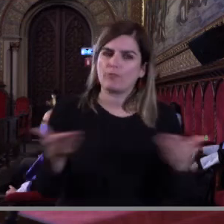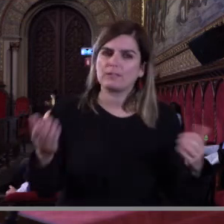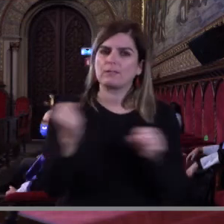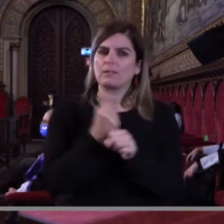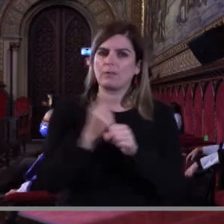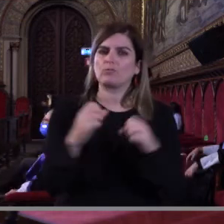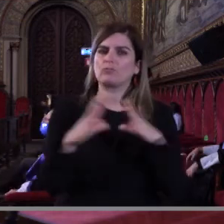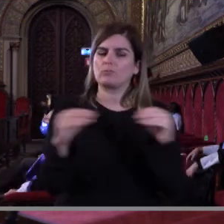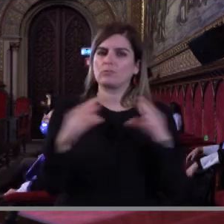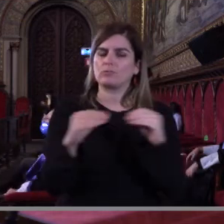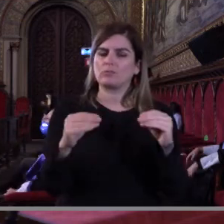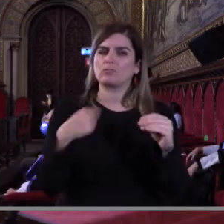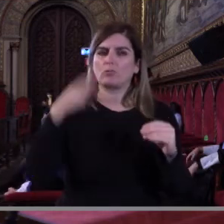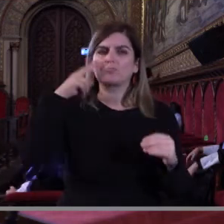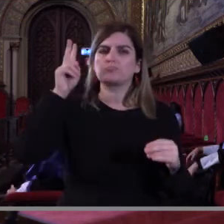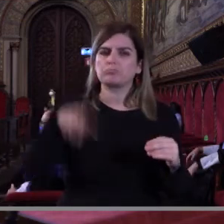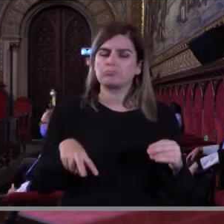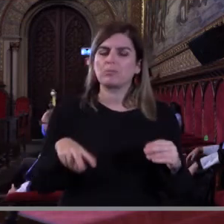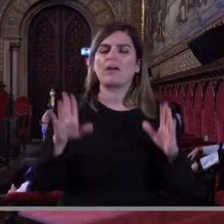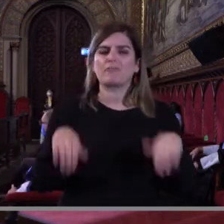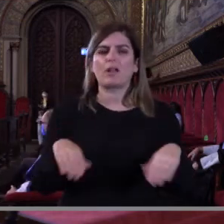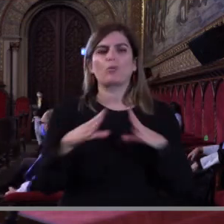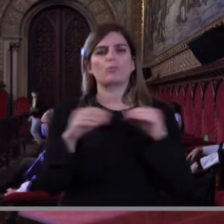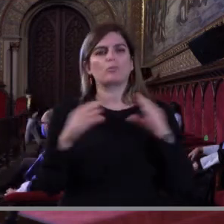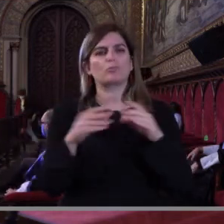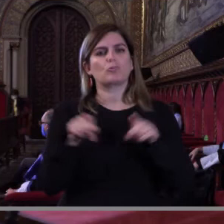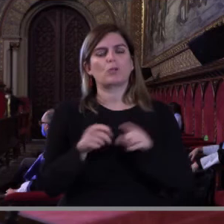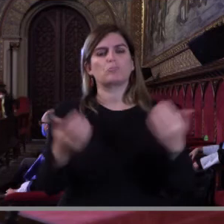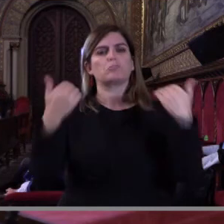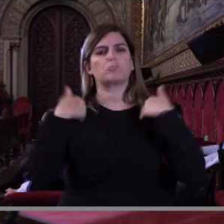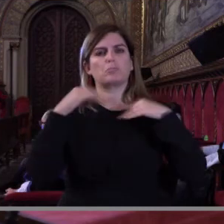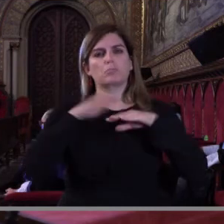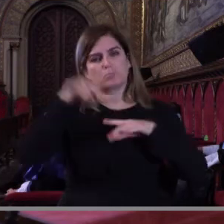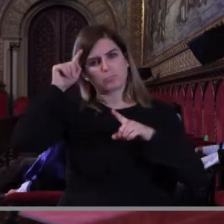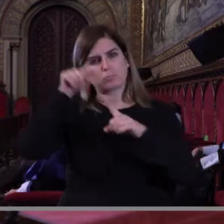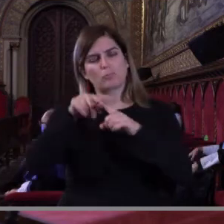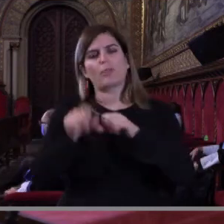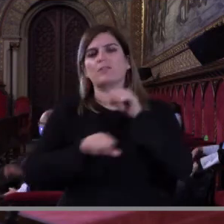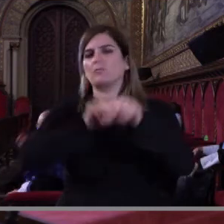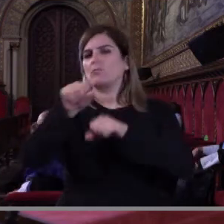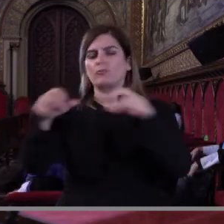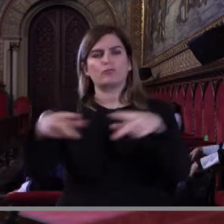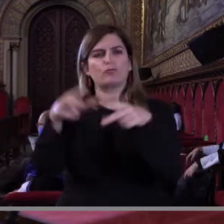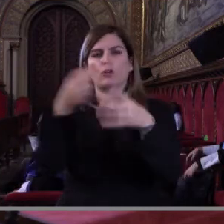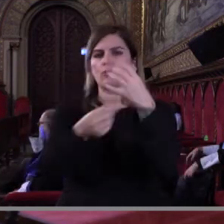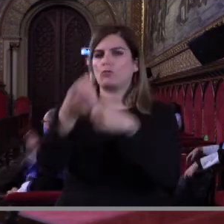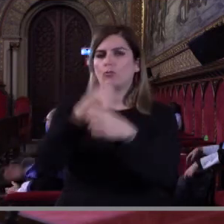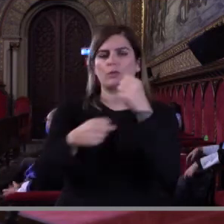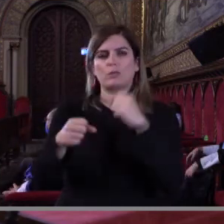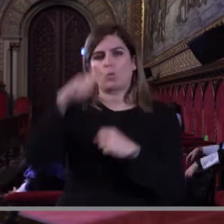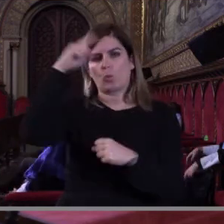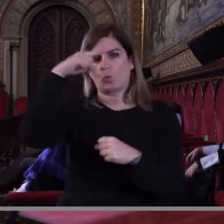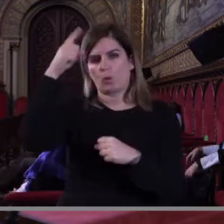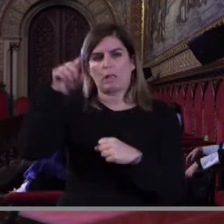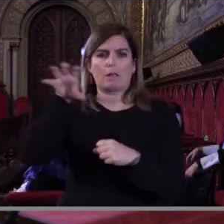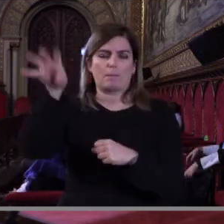universitat i en la seva implicació per ser un actor determinant en el desenvolupament social, econòmic i cultural del nostre